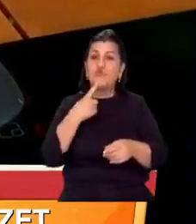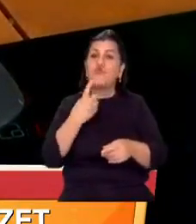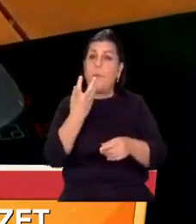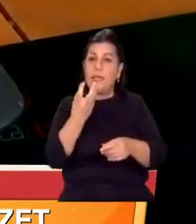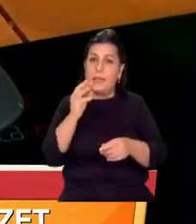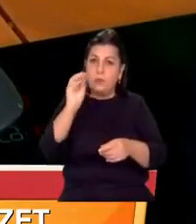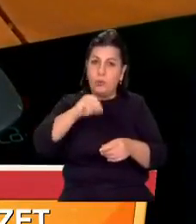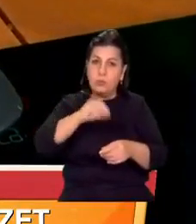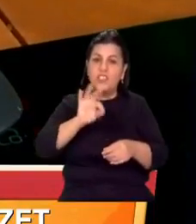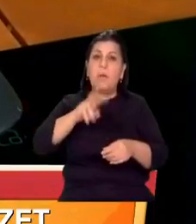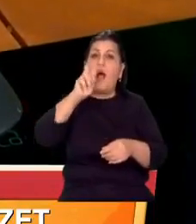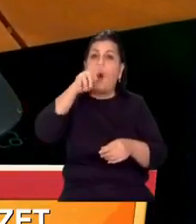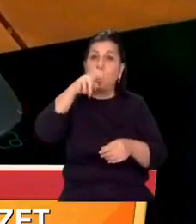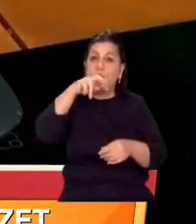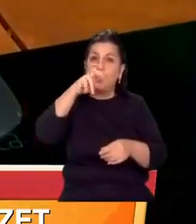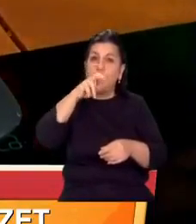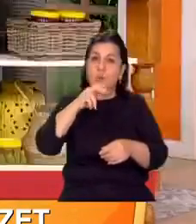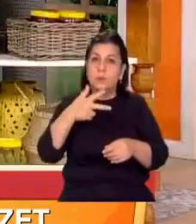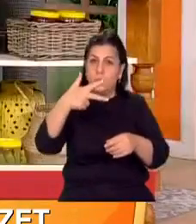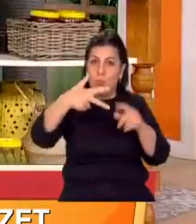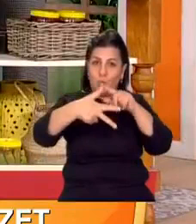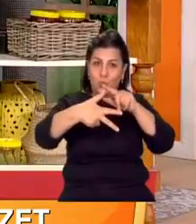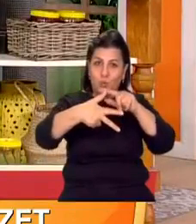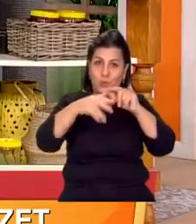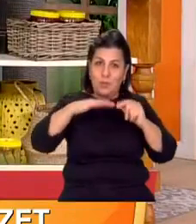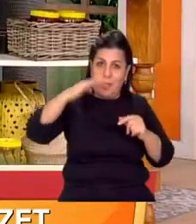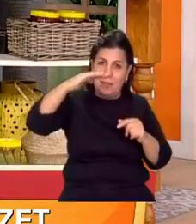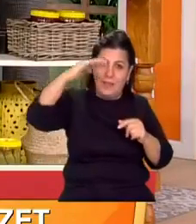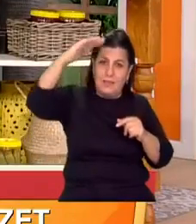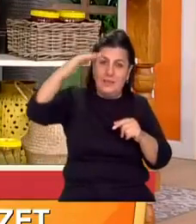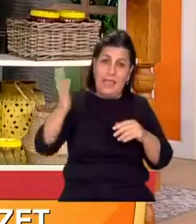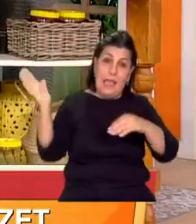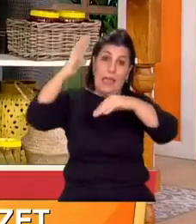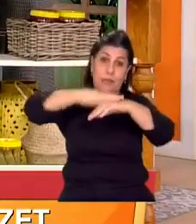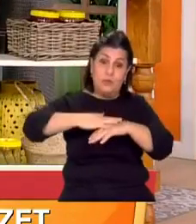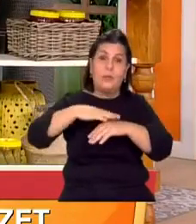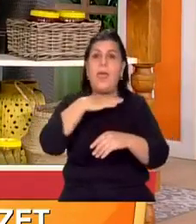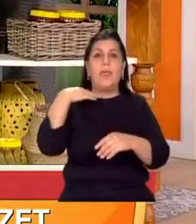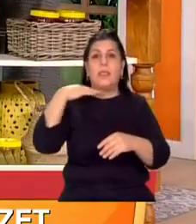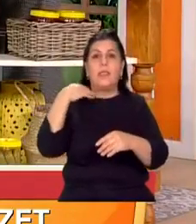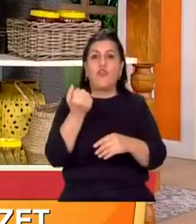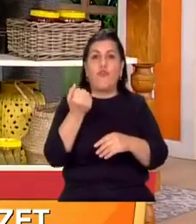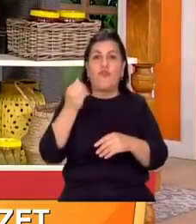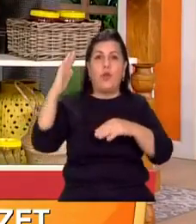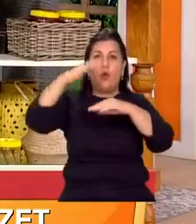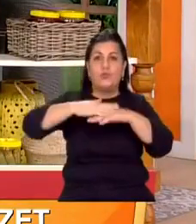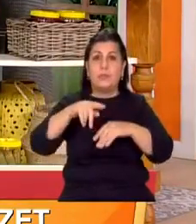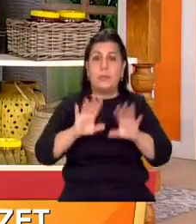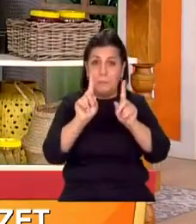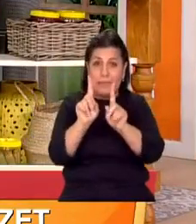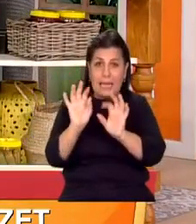Ve şimdi havuçları ilave edeceğim en üst kata etimizi koyacağız şöyle havuçları da